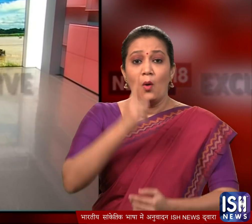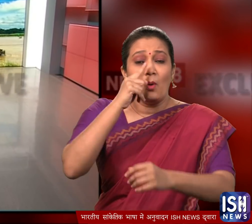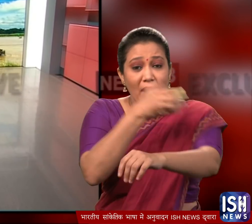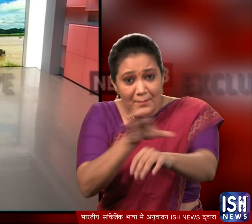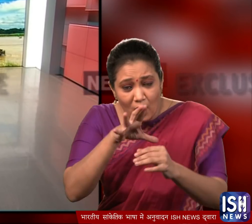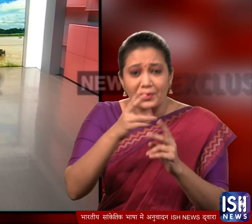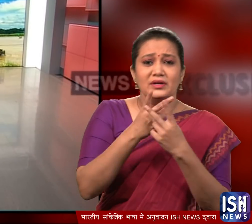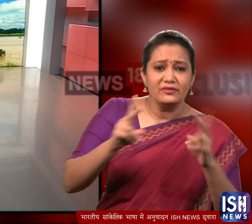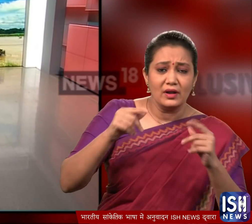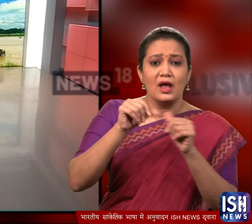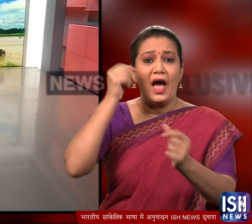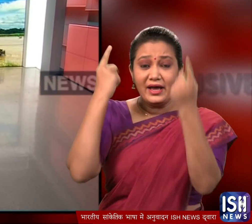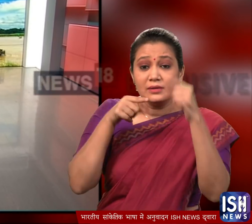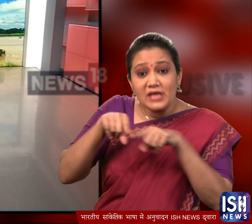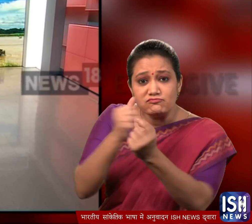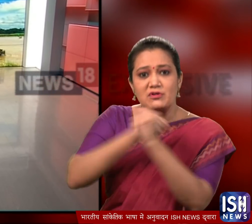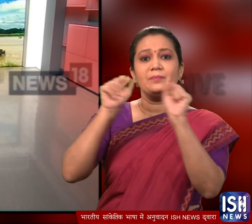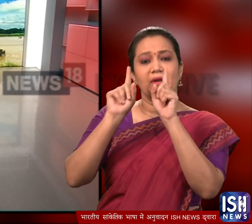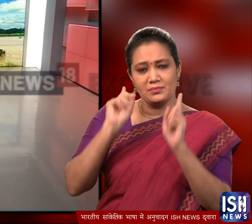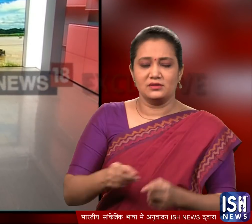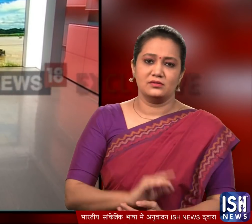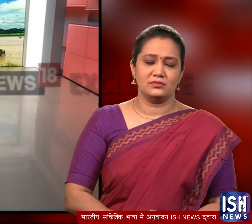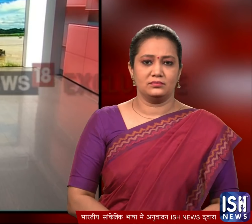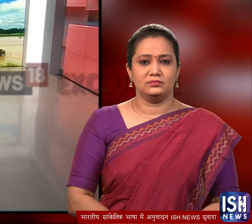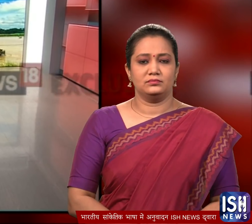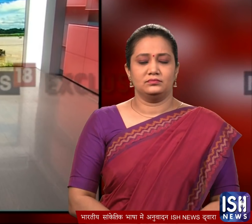महिला सशक्तिकरण और असम को आत्मनिर्भर बनाने पर भी जोर दिया गया।